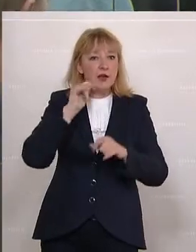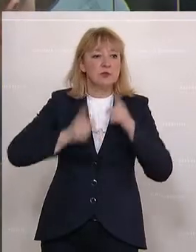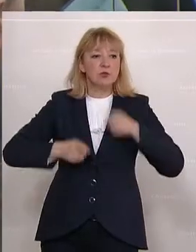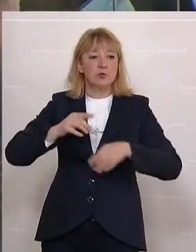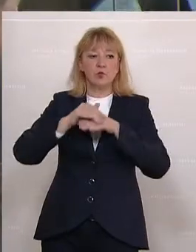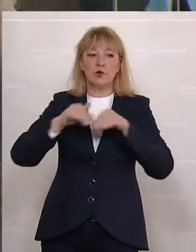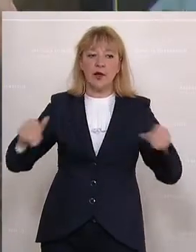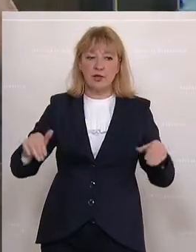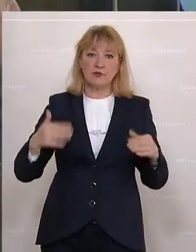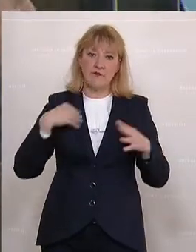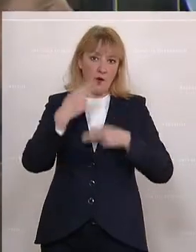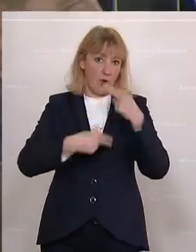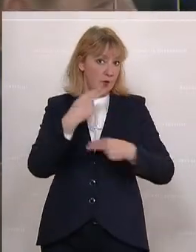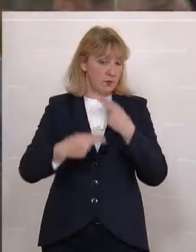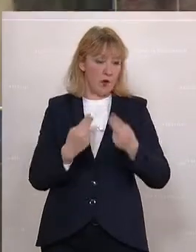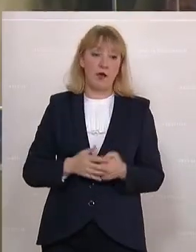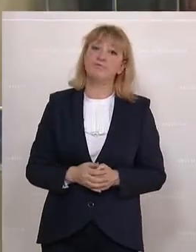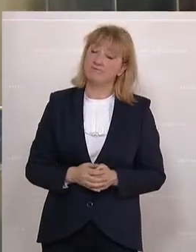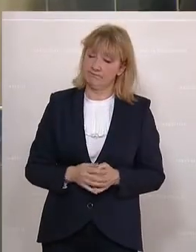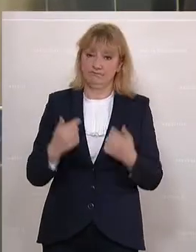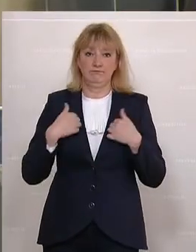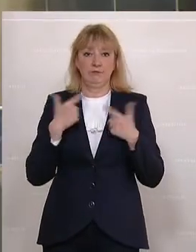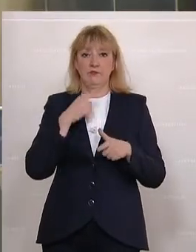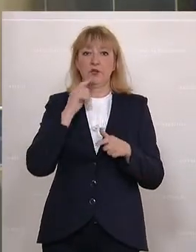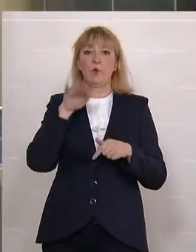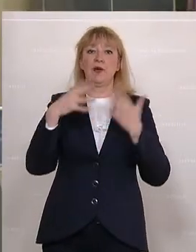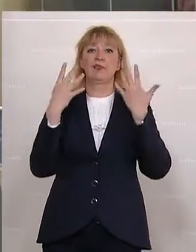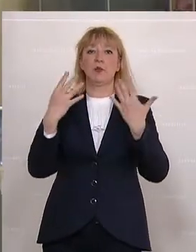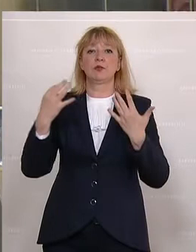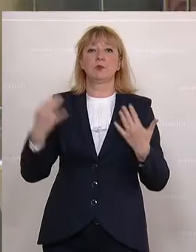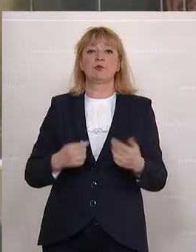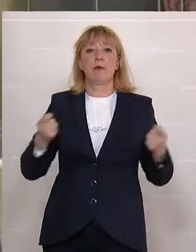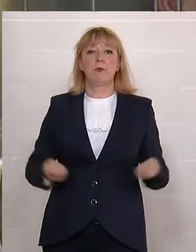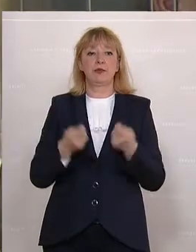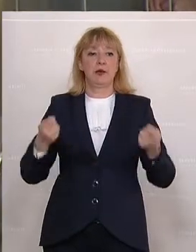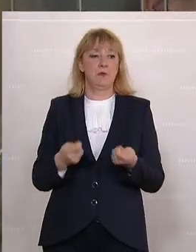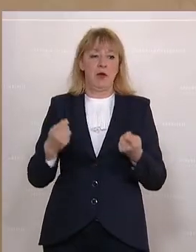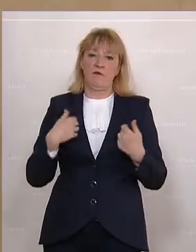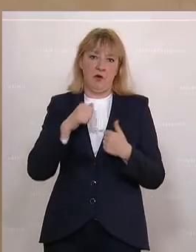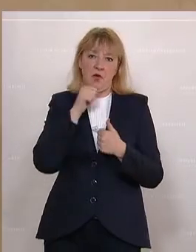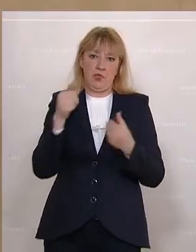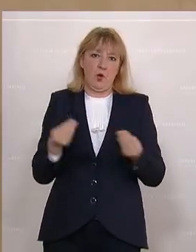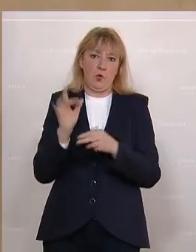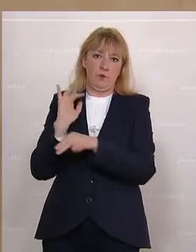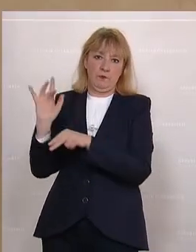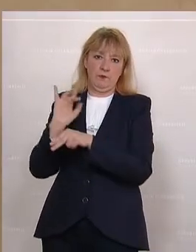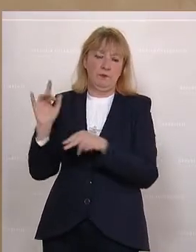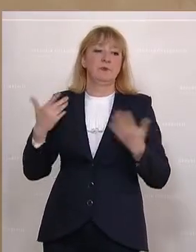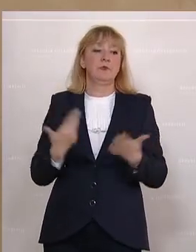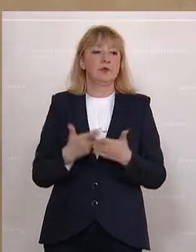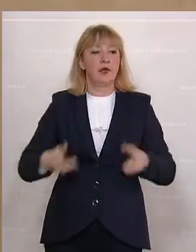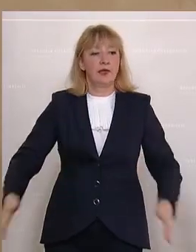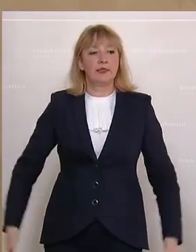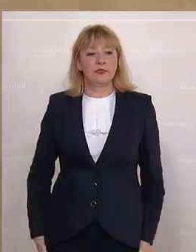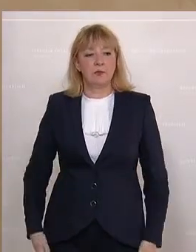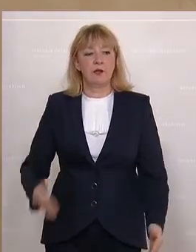wurden kontrolliert und ich darf in den sarg über 90 prozent der betriebe gaben keinen anlass zur beanstandung das heißt die disziplin bei